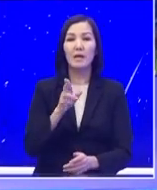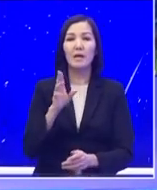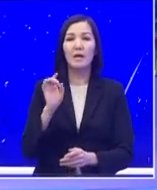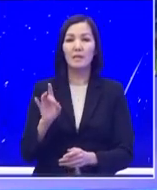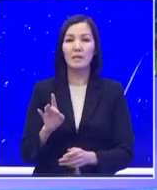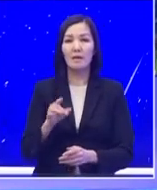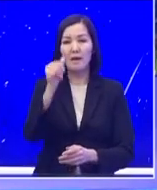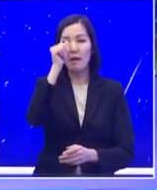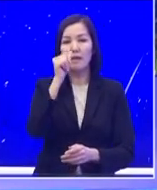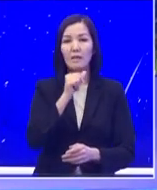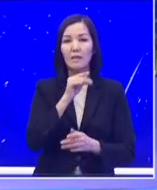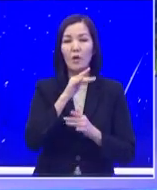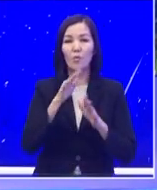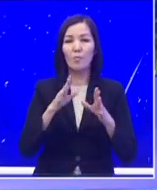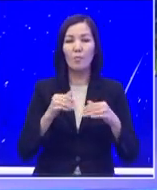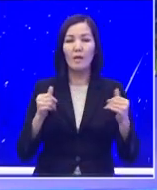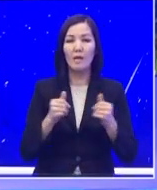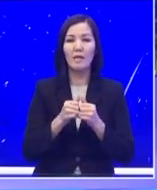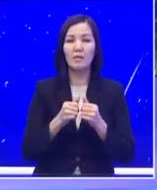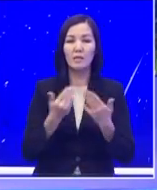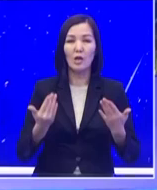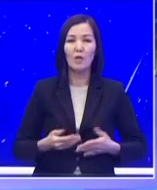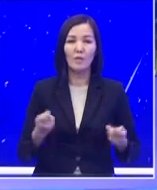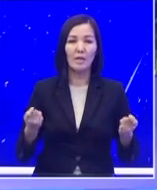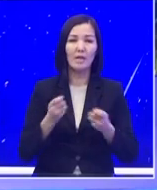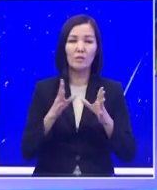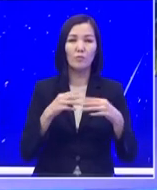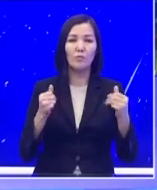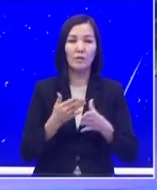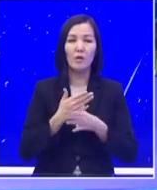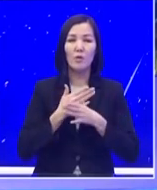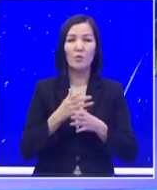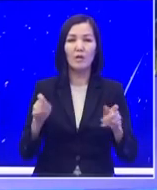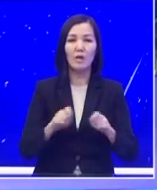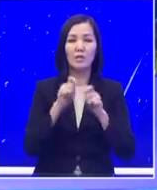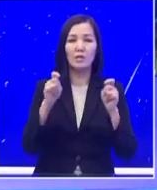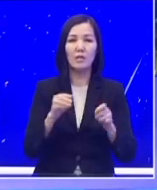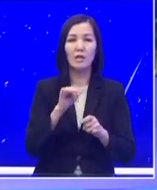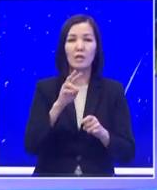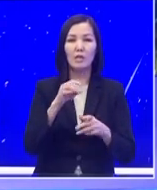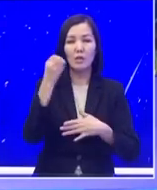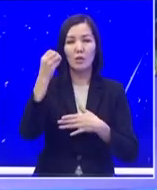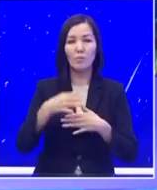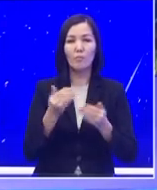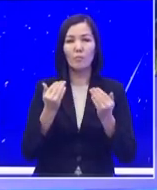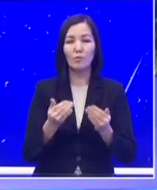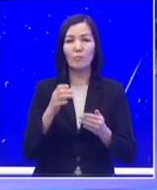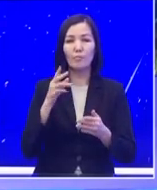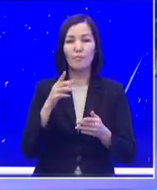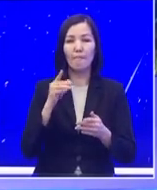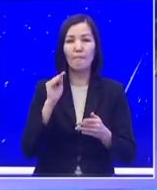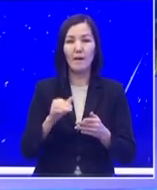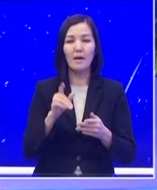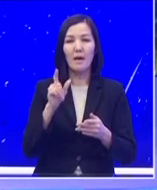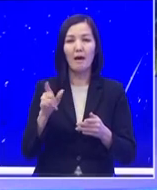Қаңтар айында көп балалы және әлеуметтік аз қамтылған отбасыларды қолдауға ашылған жанұя орталығына бүгінде 1000-нан аса отбасы